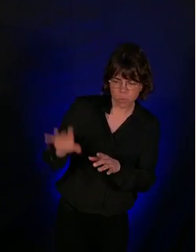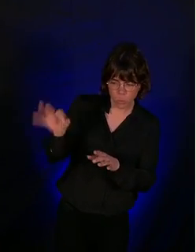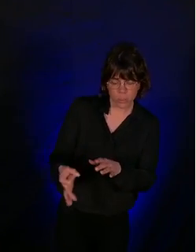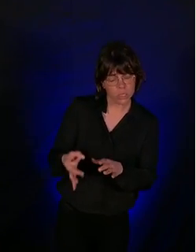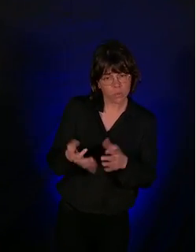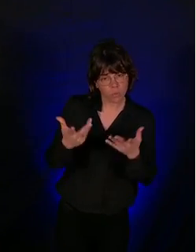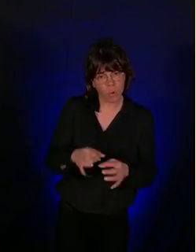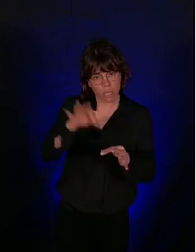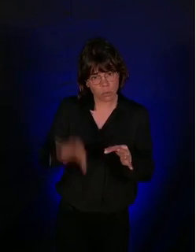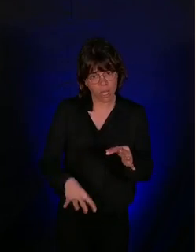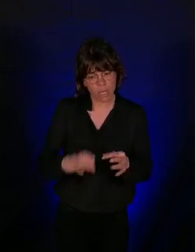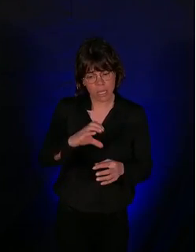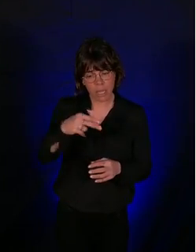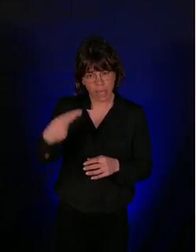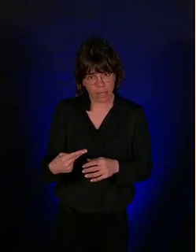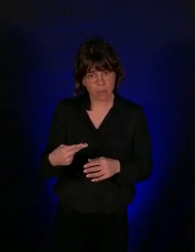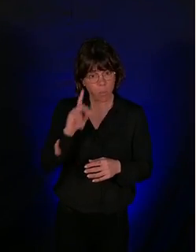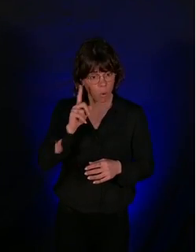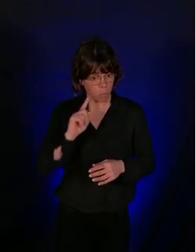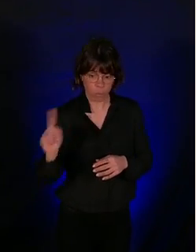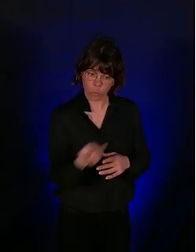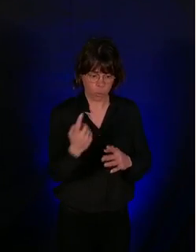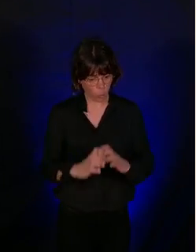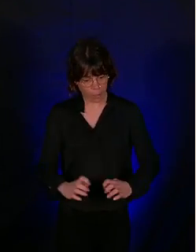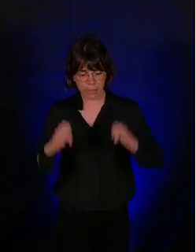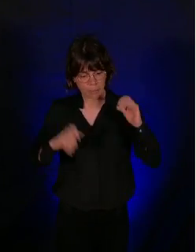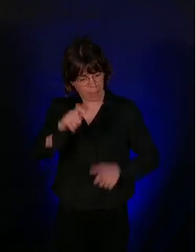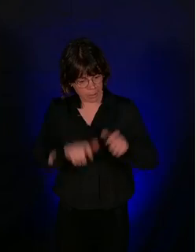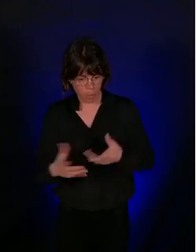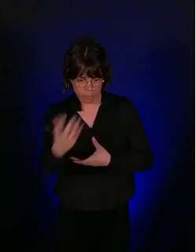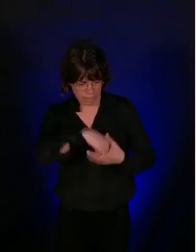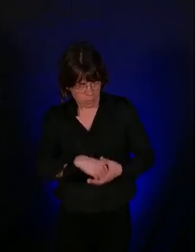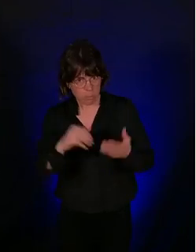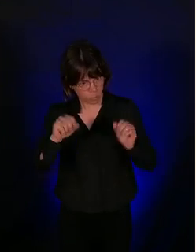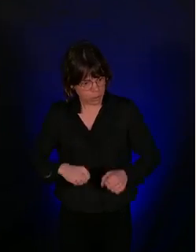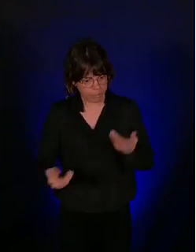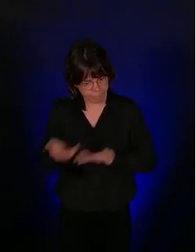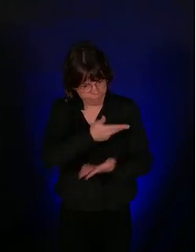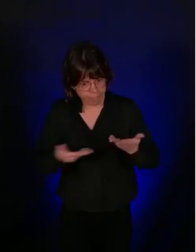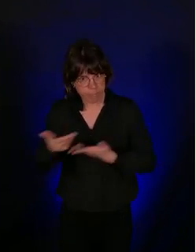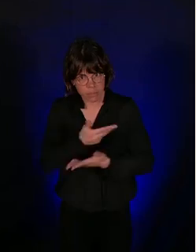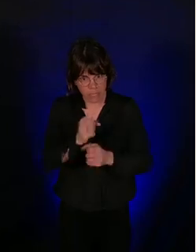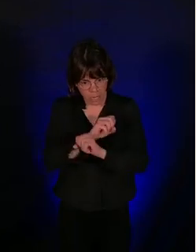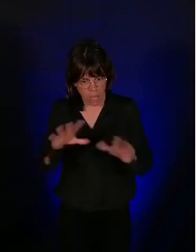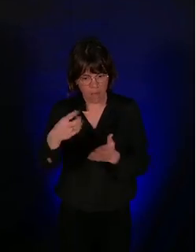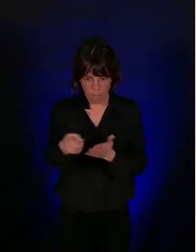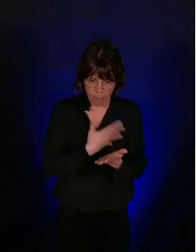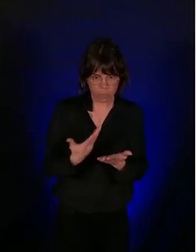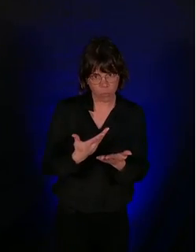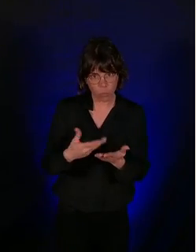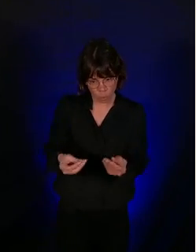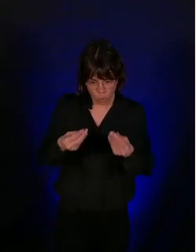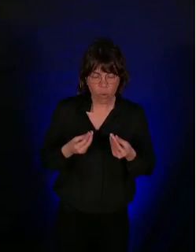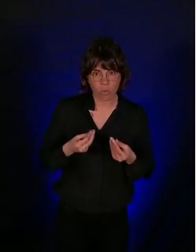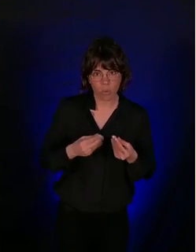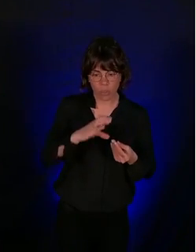vote du CCN pour que l'ensemble des congressistes puisse disposer au moins des discussions de manière complètement transparente de ce que de ce que le